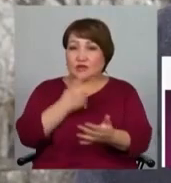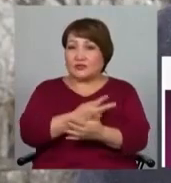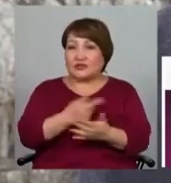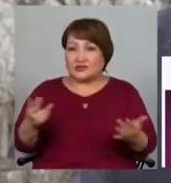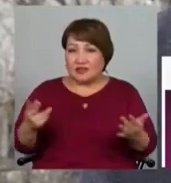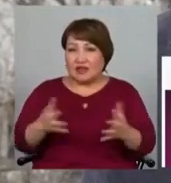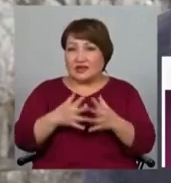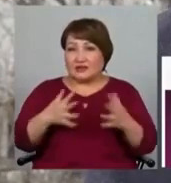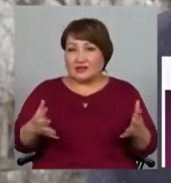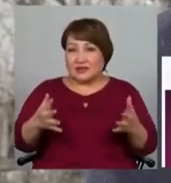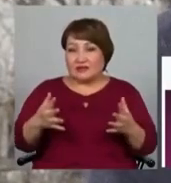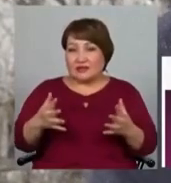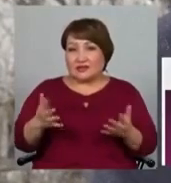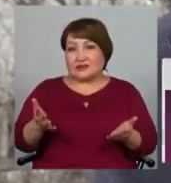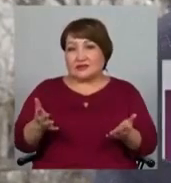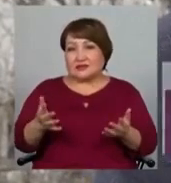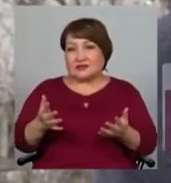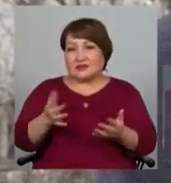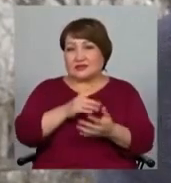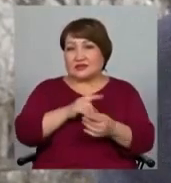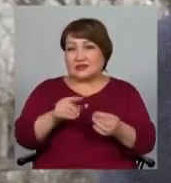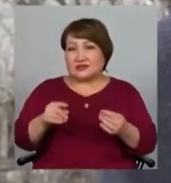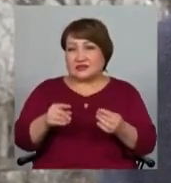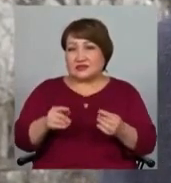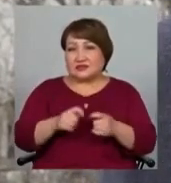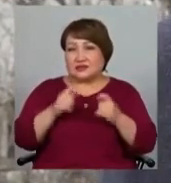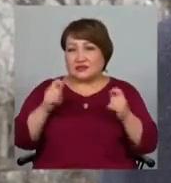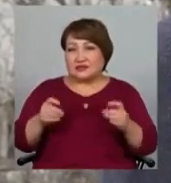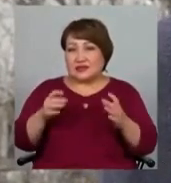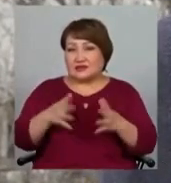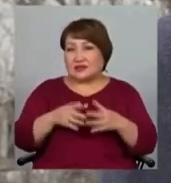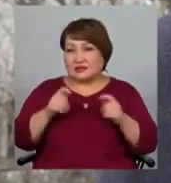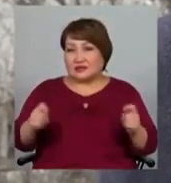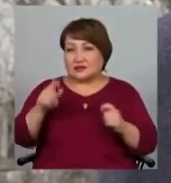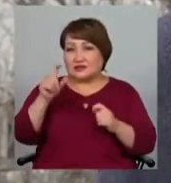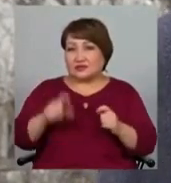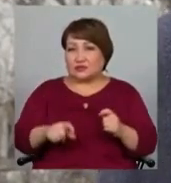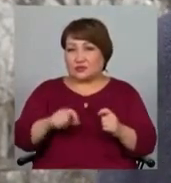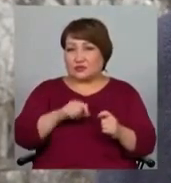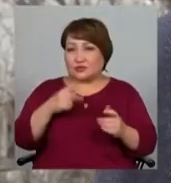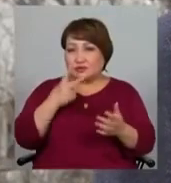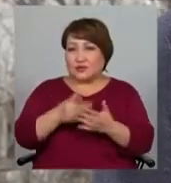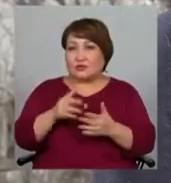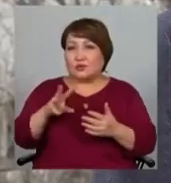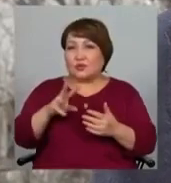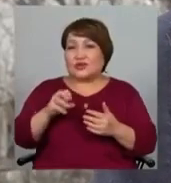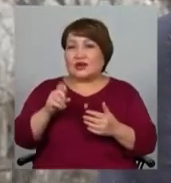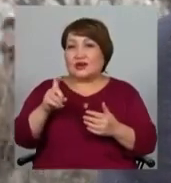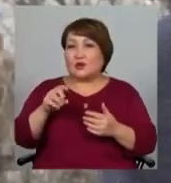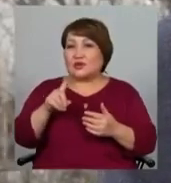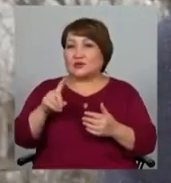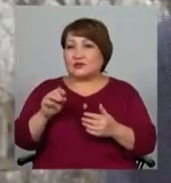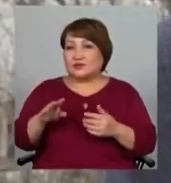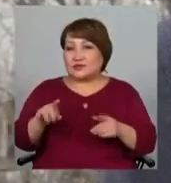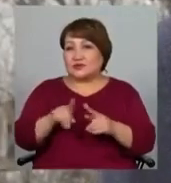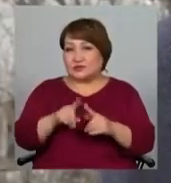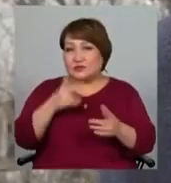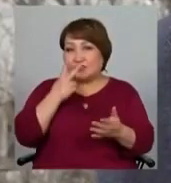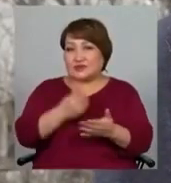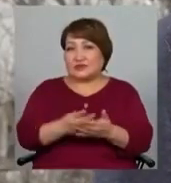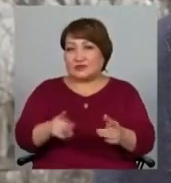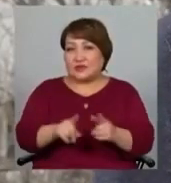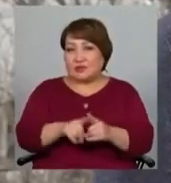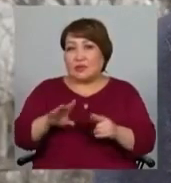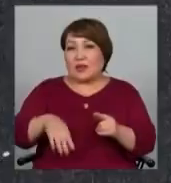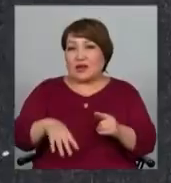маңдайы жазық осындай ағамызды көріп Мұхтар Омарханұлы Әуезовті көргендей болып едік. Мұхаңнан кейінгі маңдайы